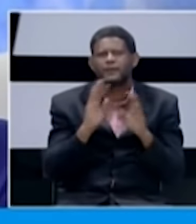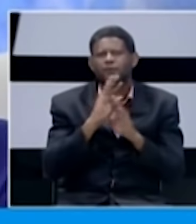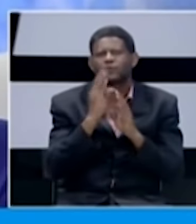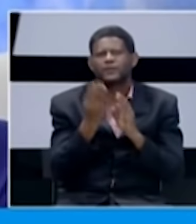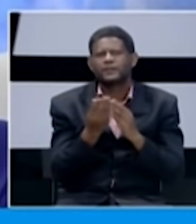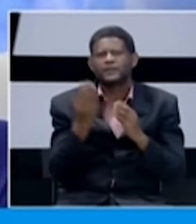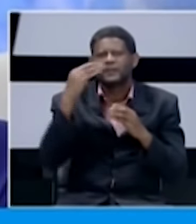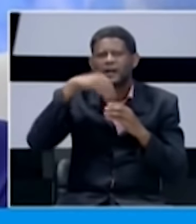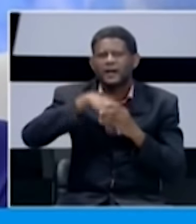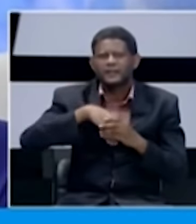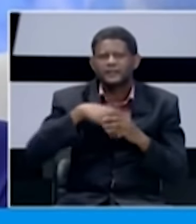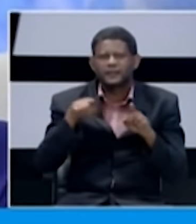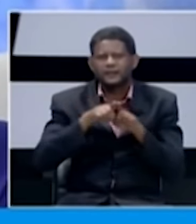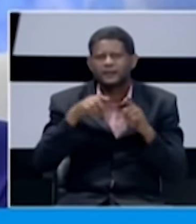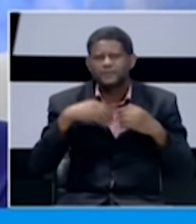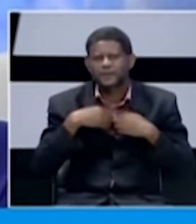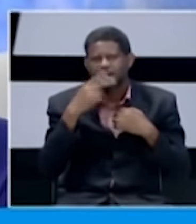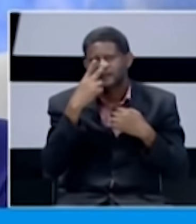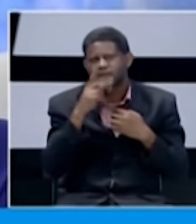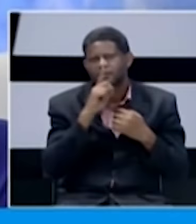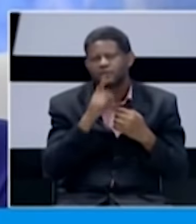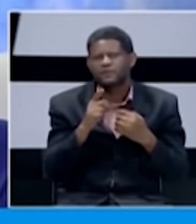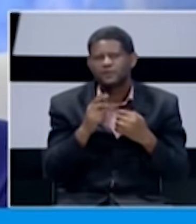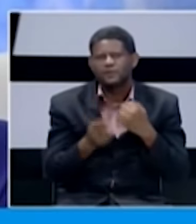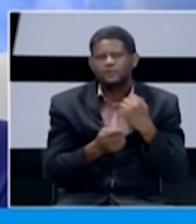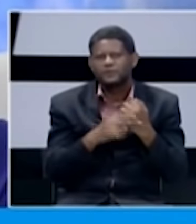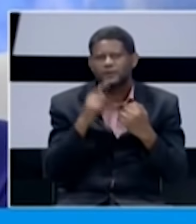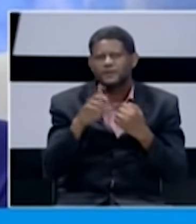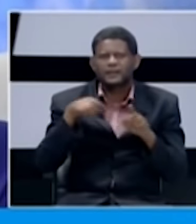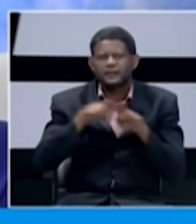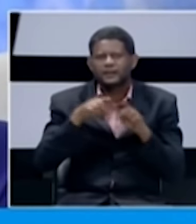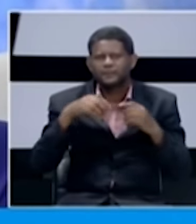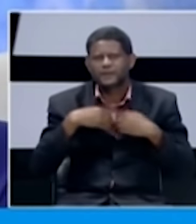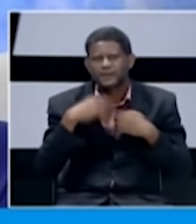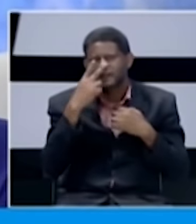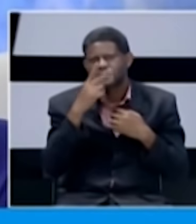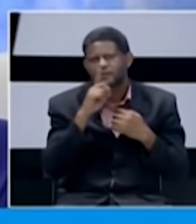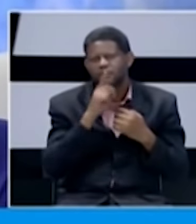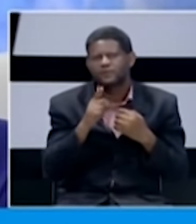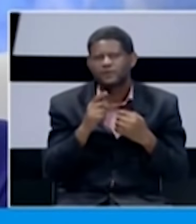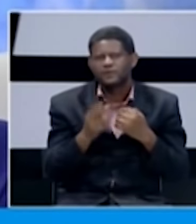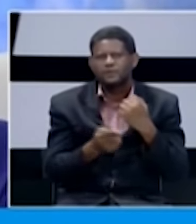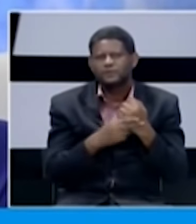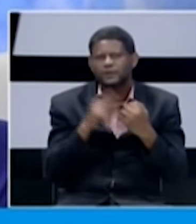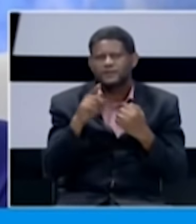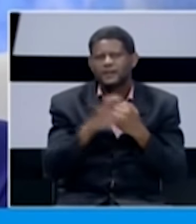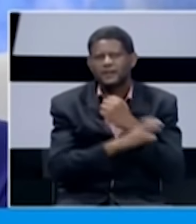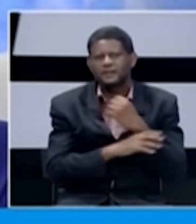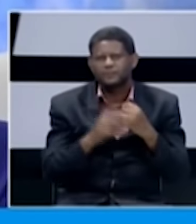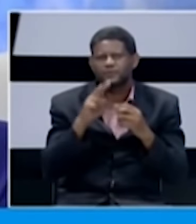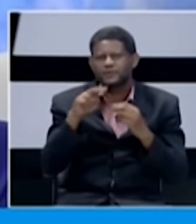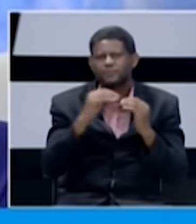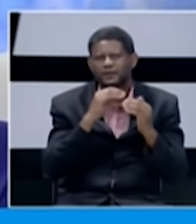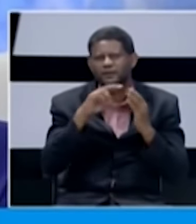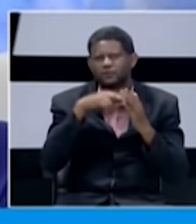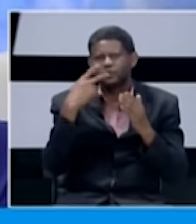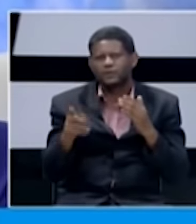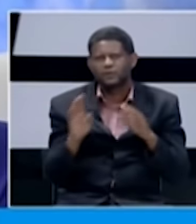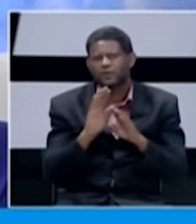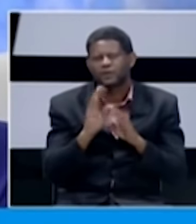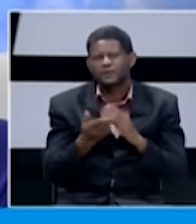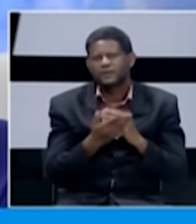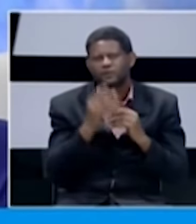كم زلنا زرئيو قطبا زهاجر بزمتن زودقلو غدات دكتور ابراهيم انتبرهم اتي قطبا سرح عدل كفطر